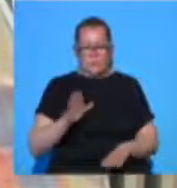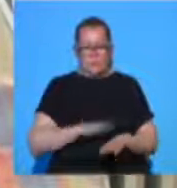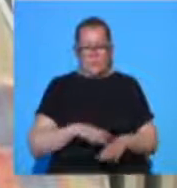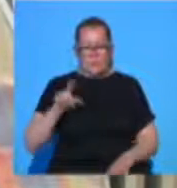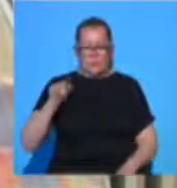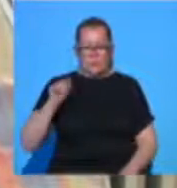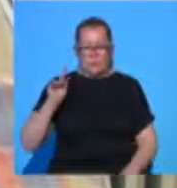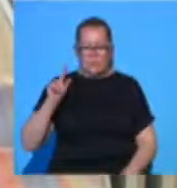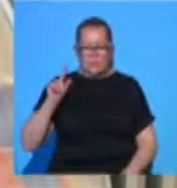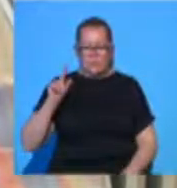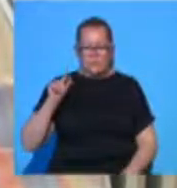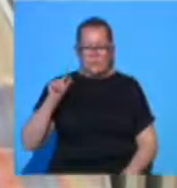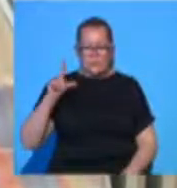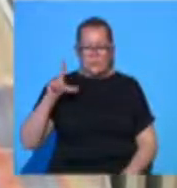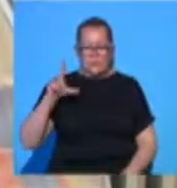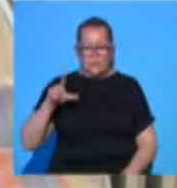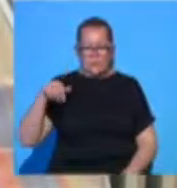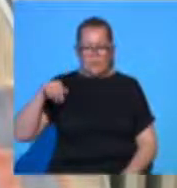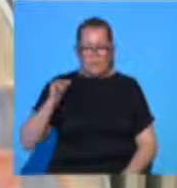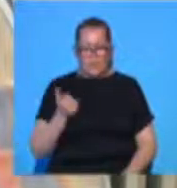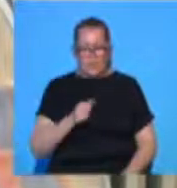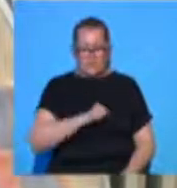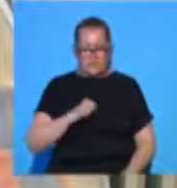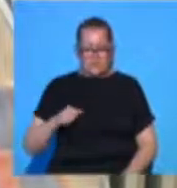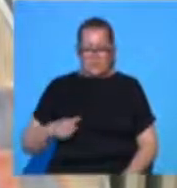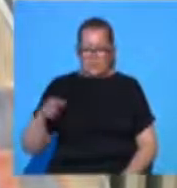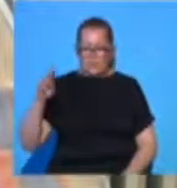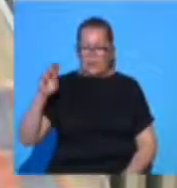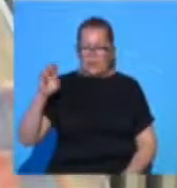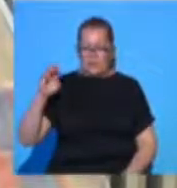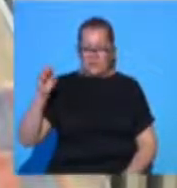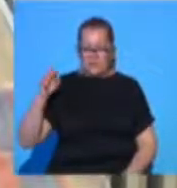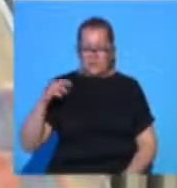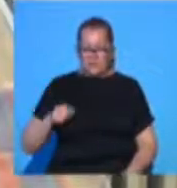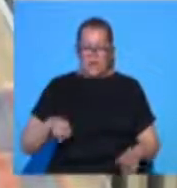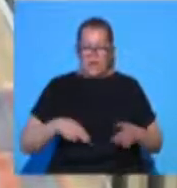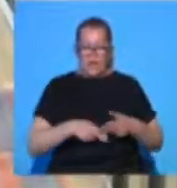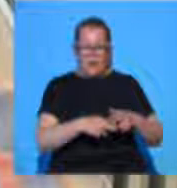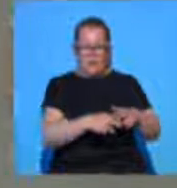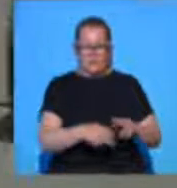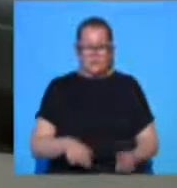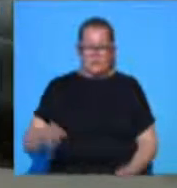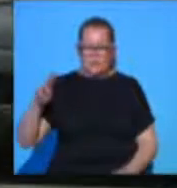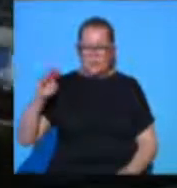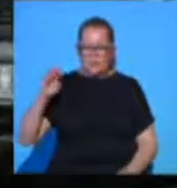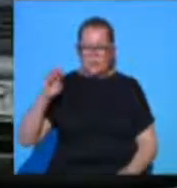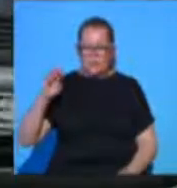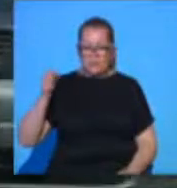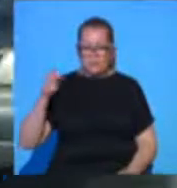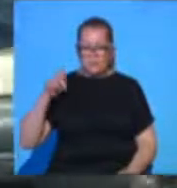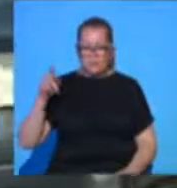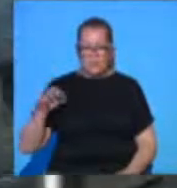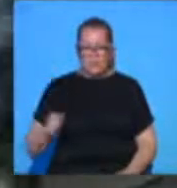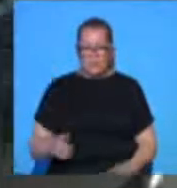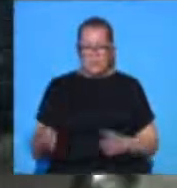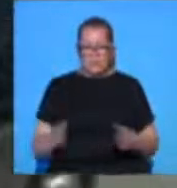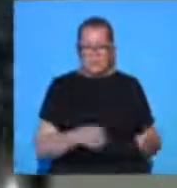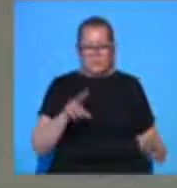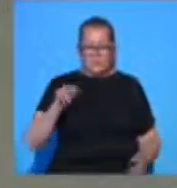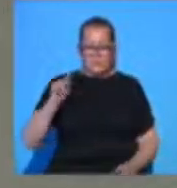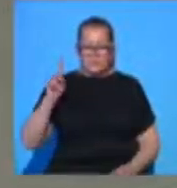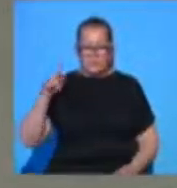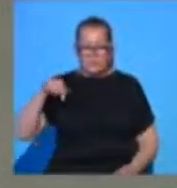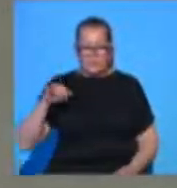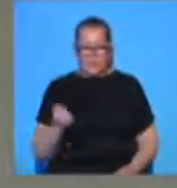27 mai să ne autorecenzăm singuri sau cu ajutorul recenzorului ARA. Începând cu 31